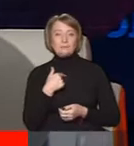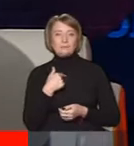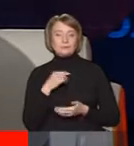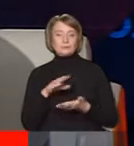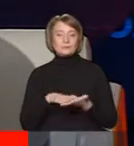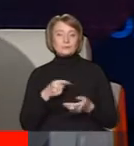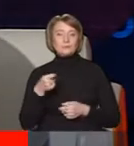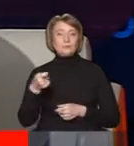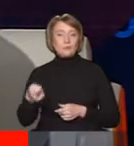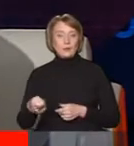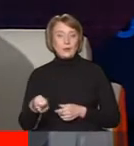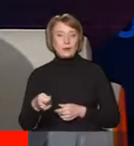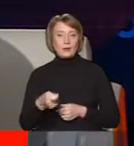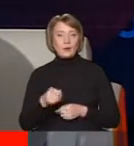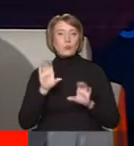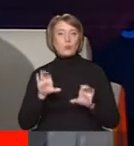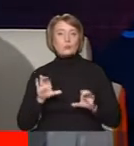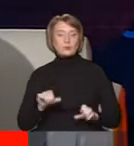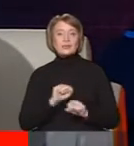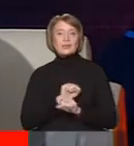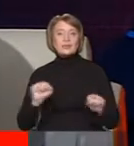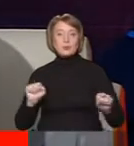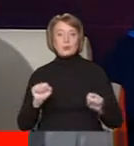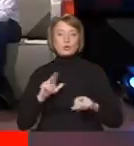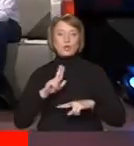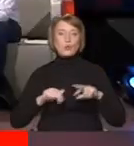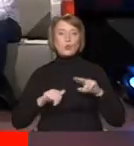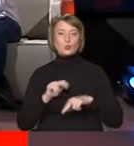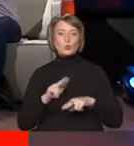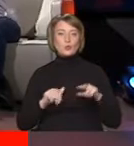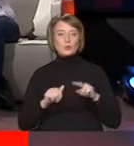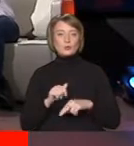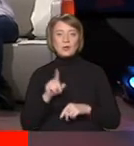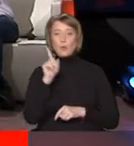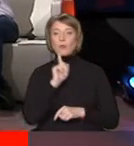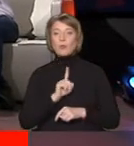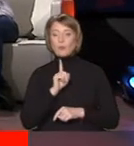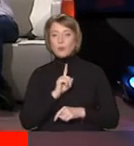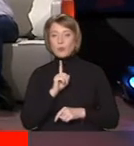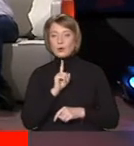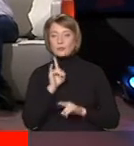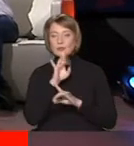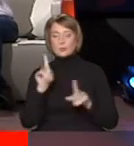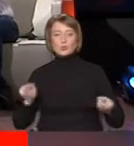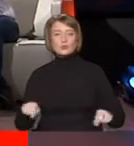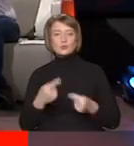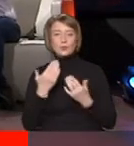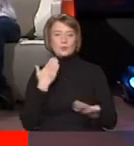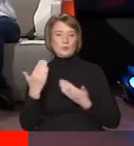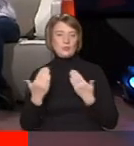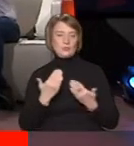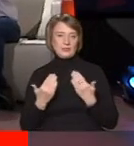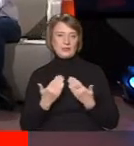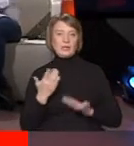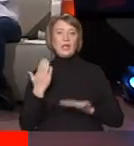щодо музею на Поштовій площі, що там не можна будувати, взагалі продовжувати будь-яке будівництво, поки не буде створений музей і поки ці моменти не будуть музифіковані.